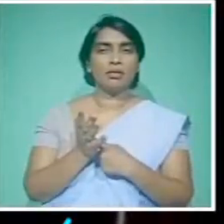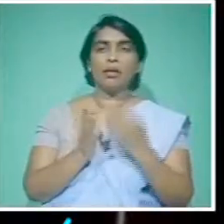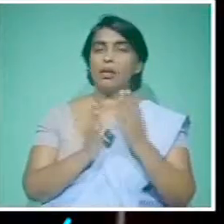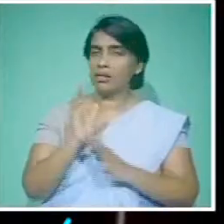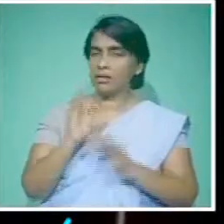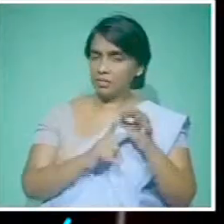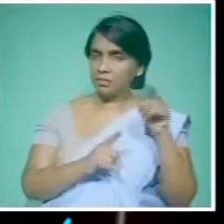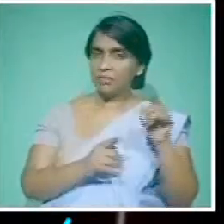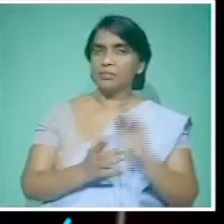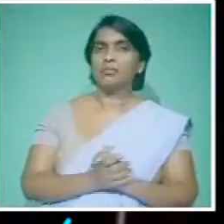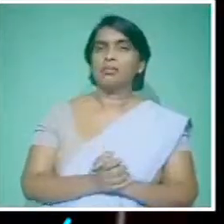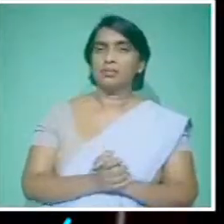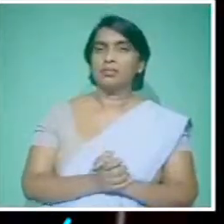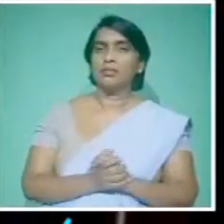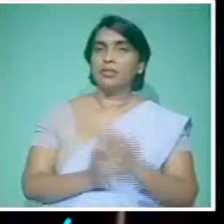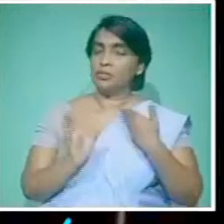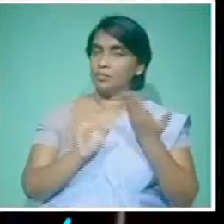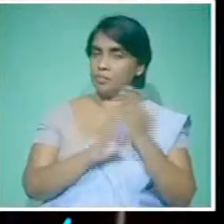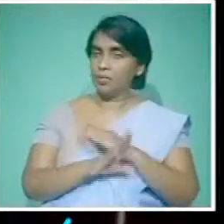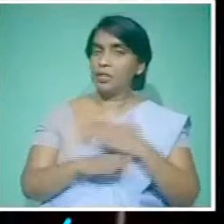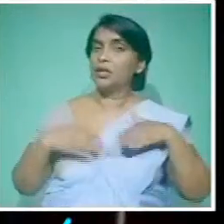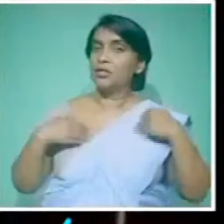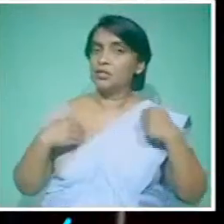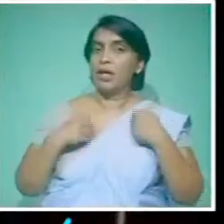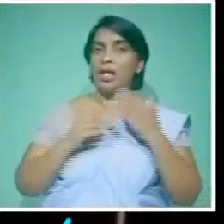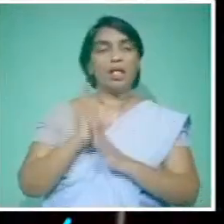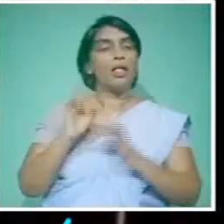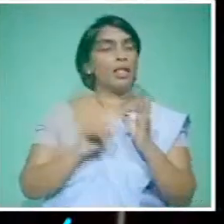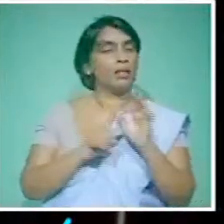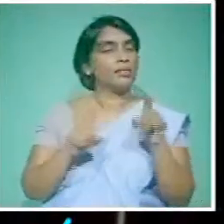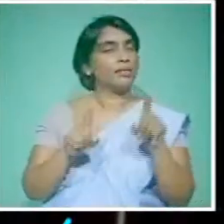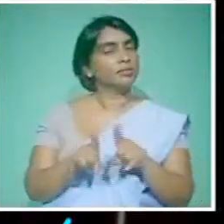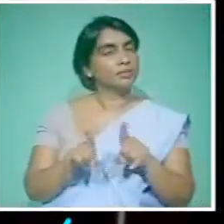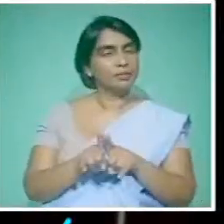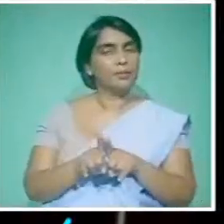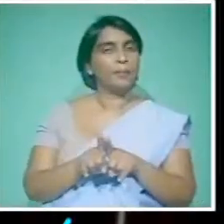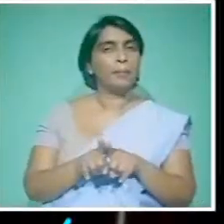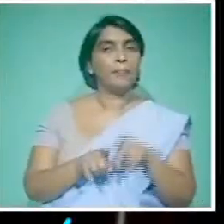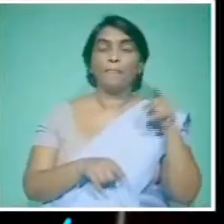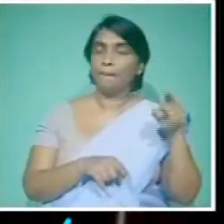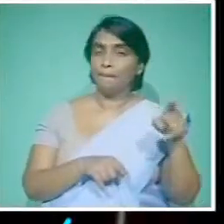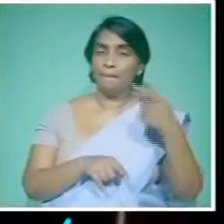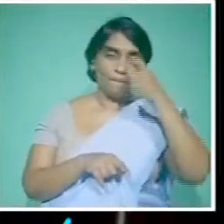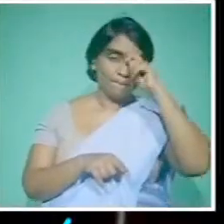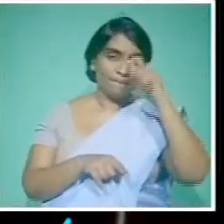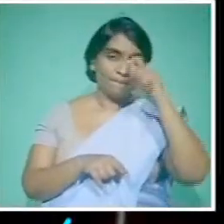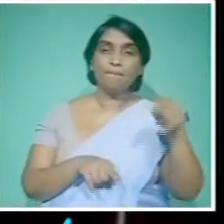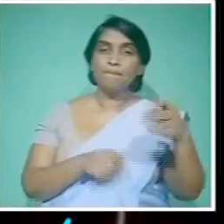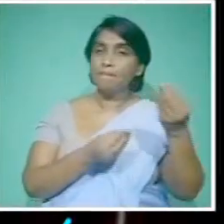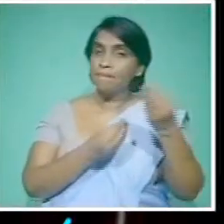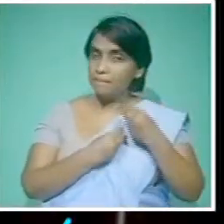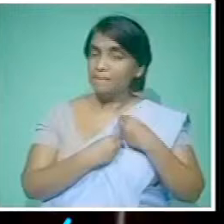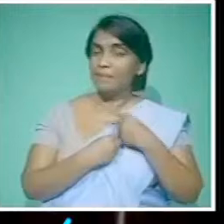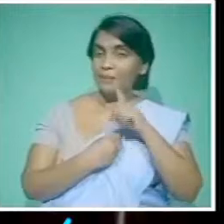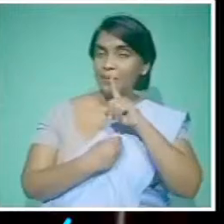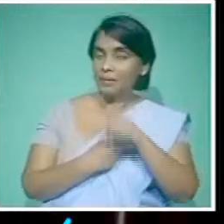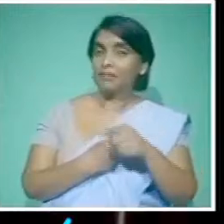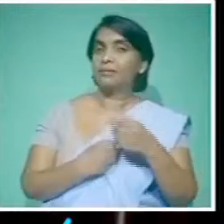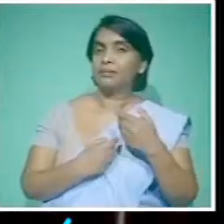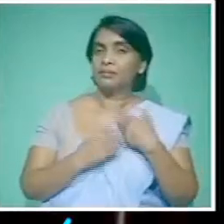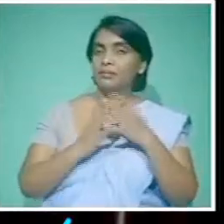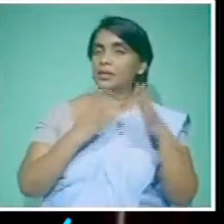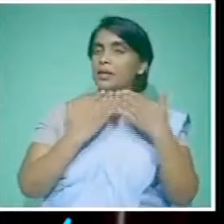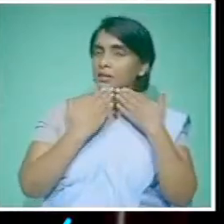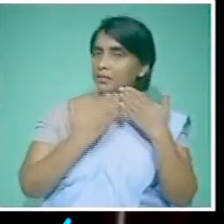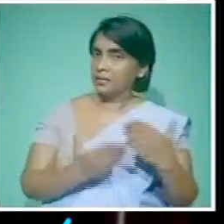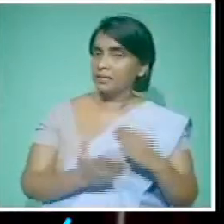Menteri itu mata apa hitapu saukya amati kene khatieta. Itu mageng me labicha pratichare. Mama ita mage